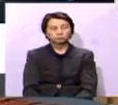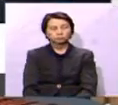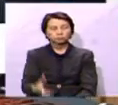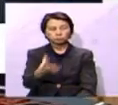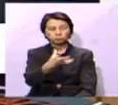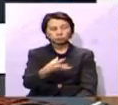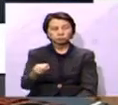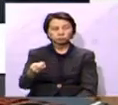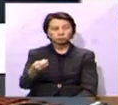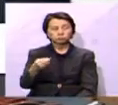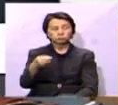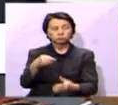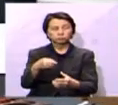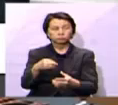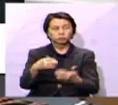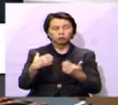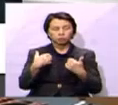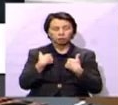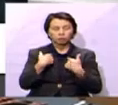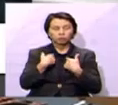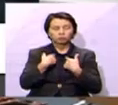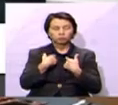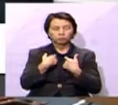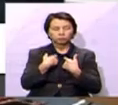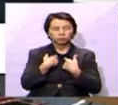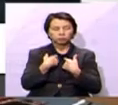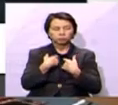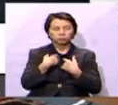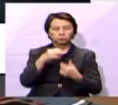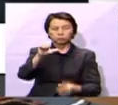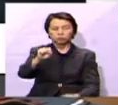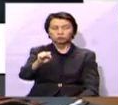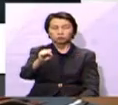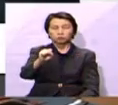Dan dalam sana juga didapati sabu.